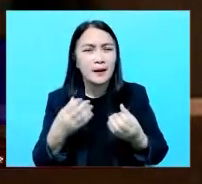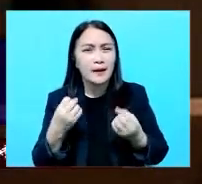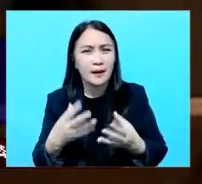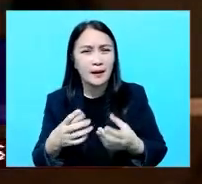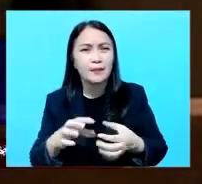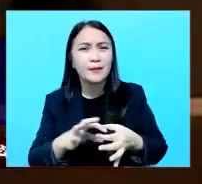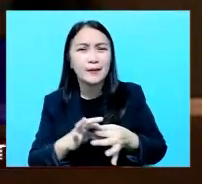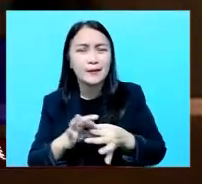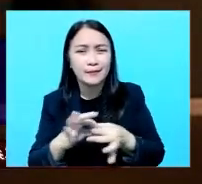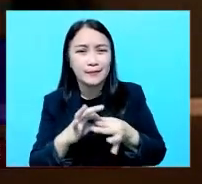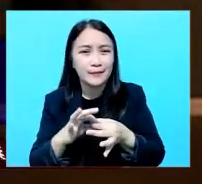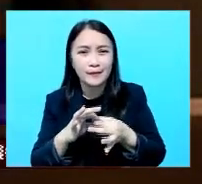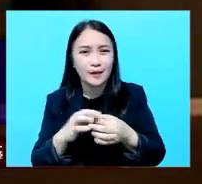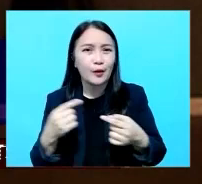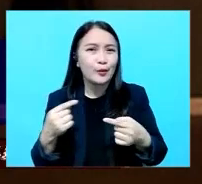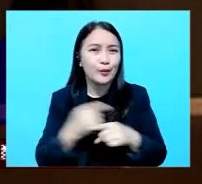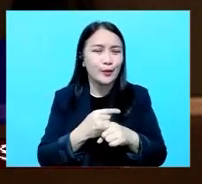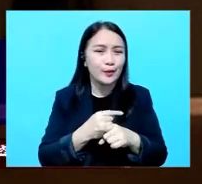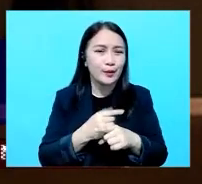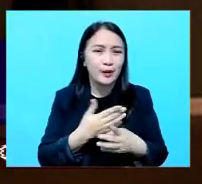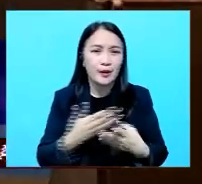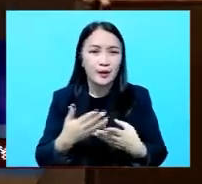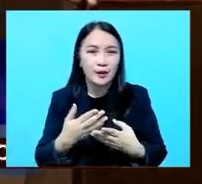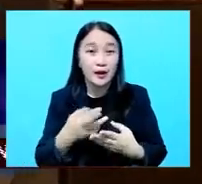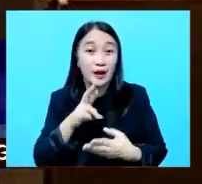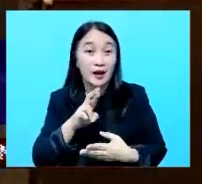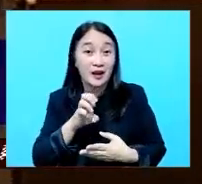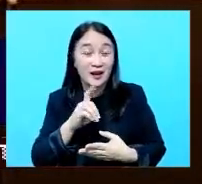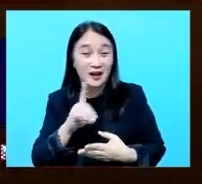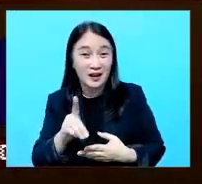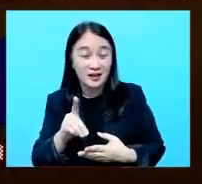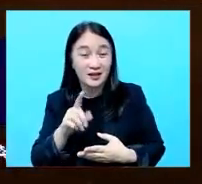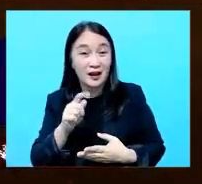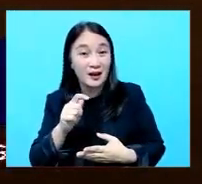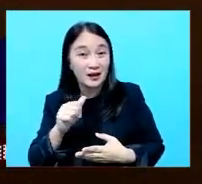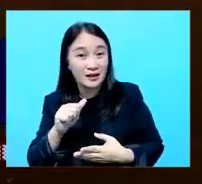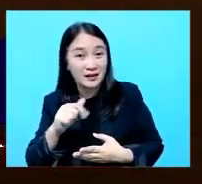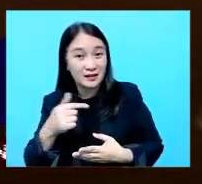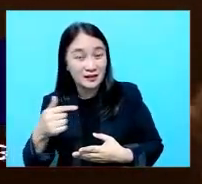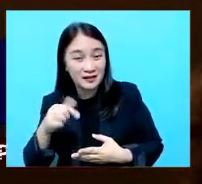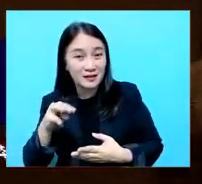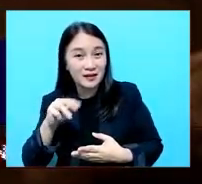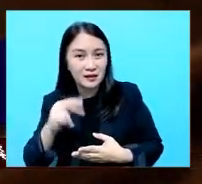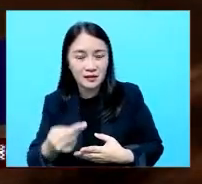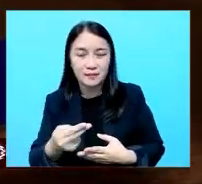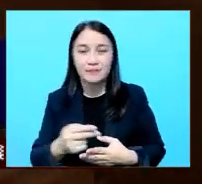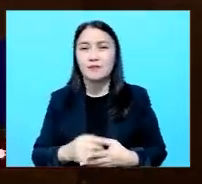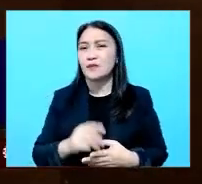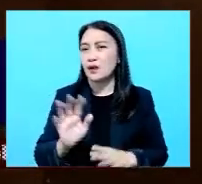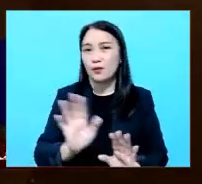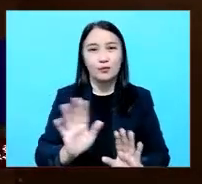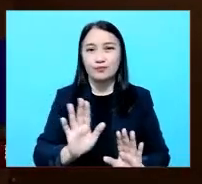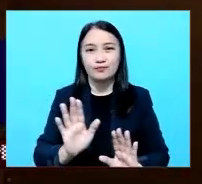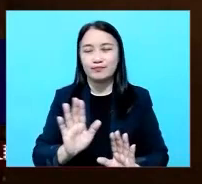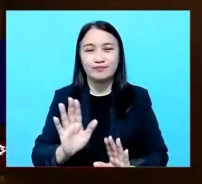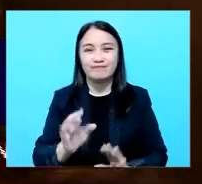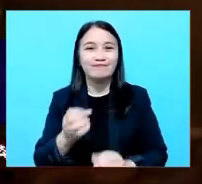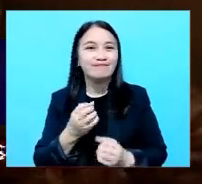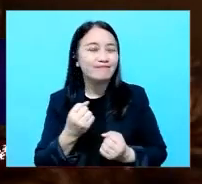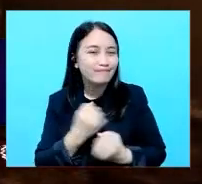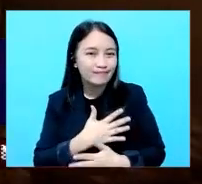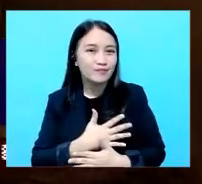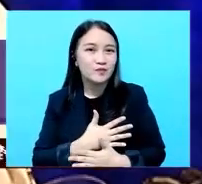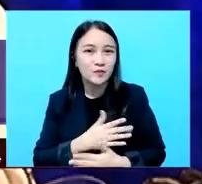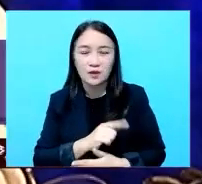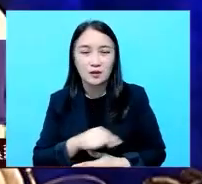umunoy red tagging, nanindigan naman si Anyo na walang dapat ikatakot ang mga mamamayan. Ang matatakot lang siguro dyan yung